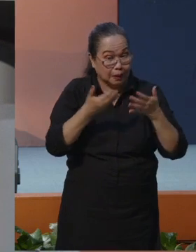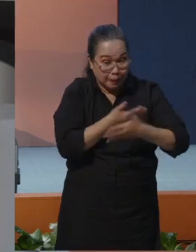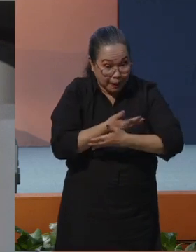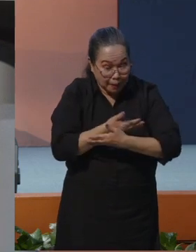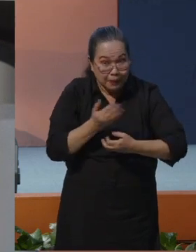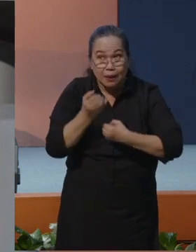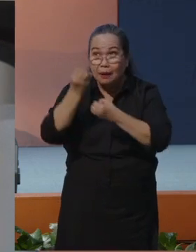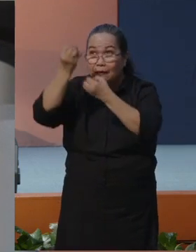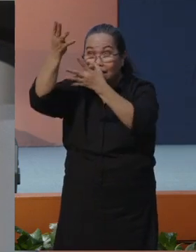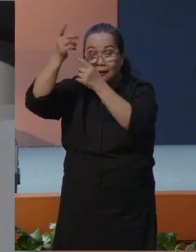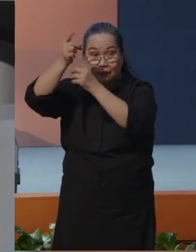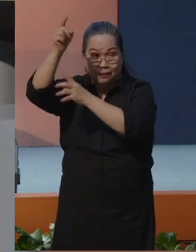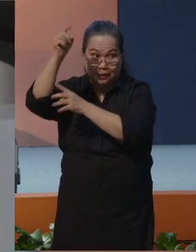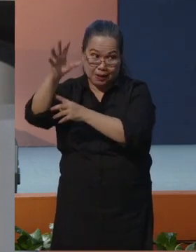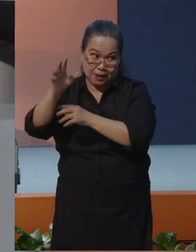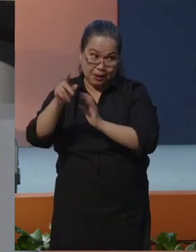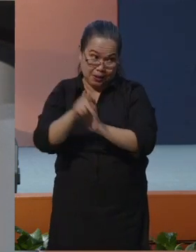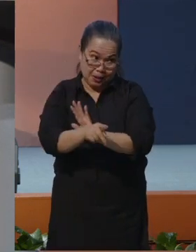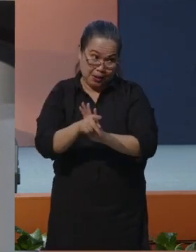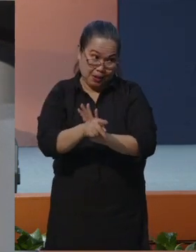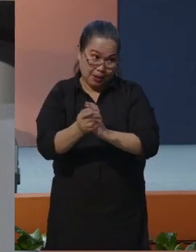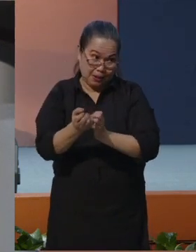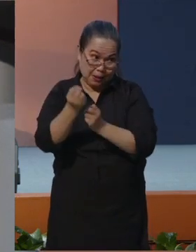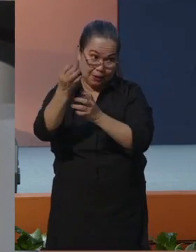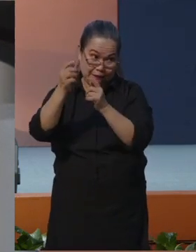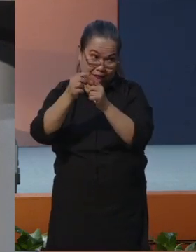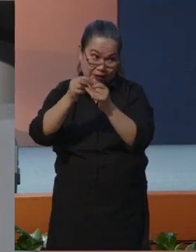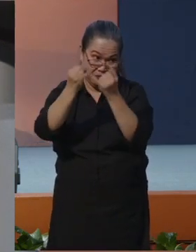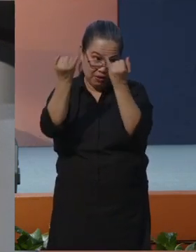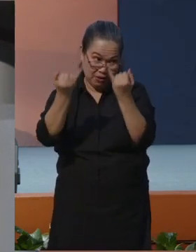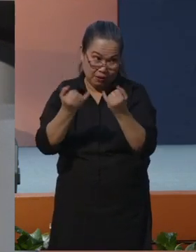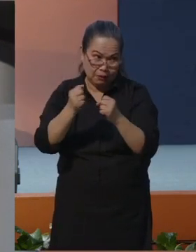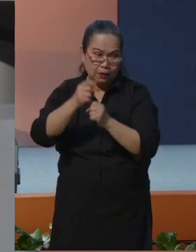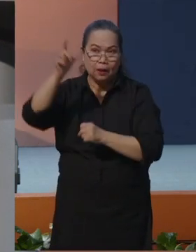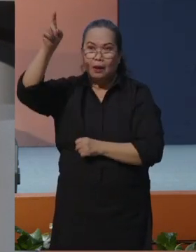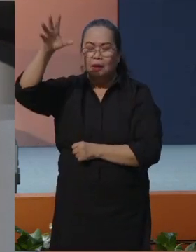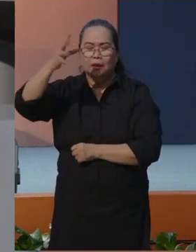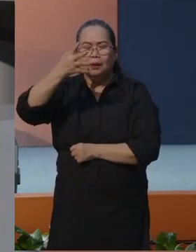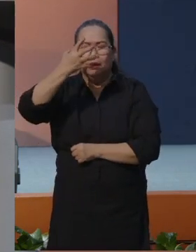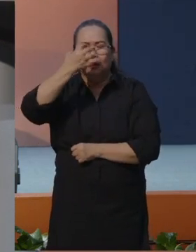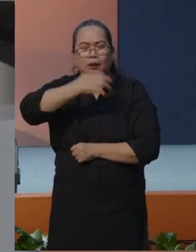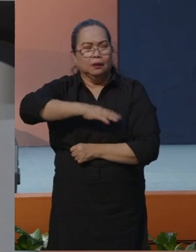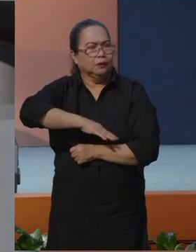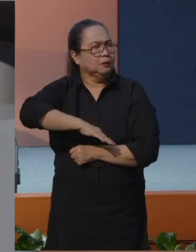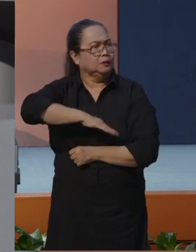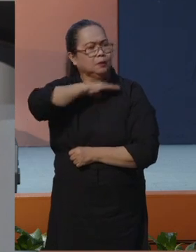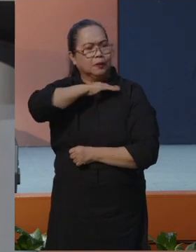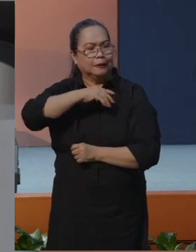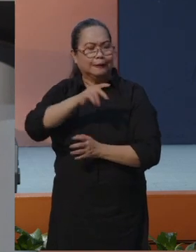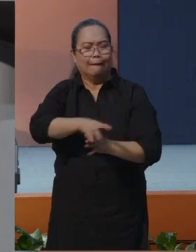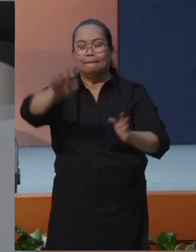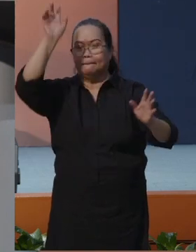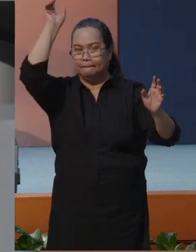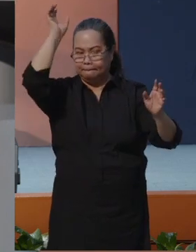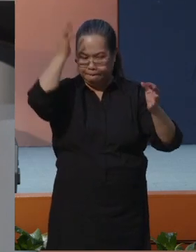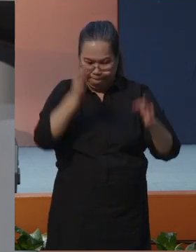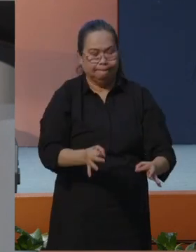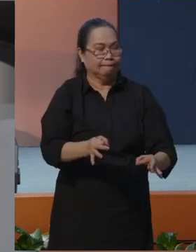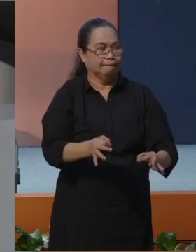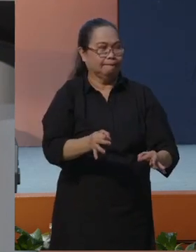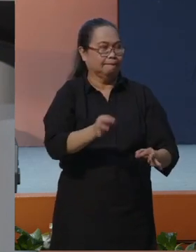was the Lord's doing to harden their hearts, that they should come against Israel in